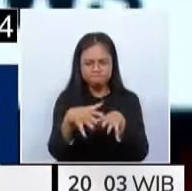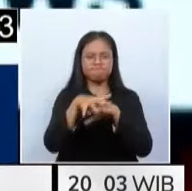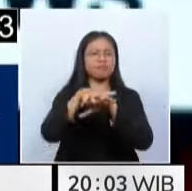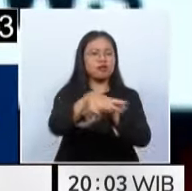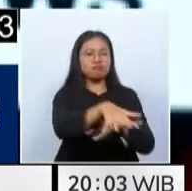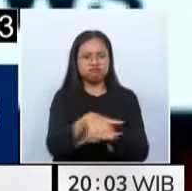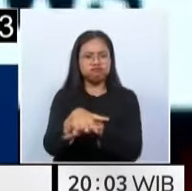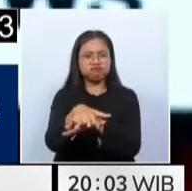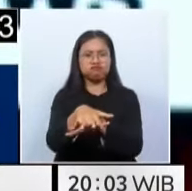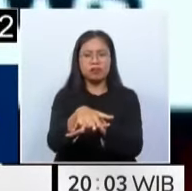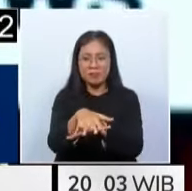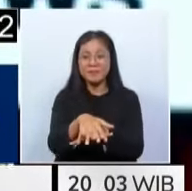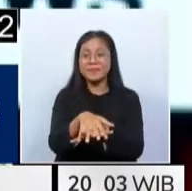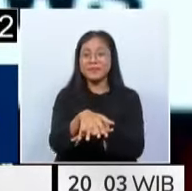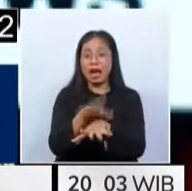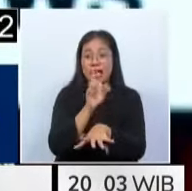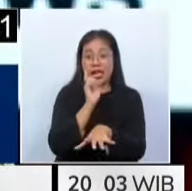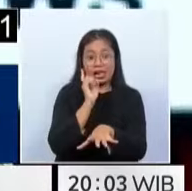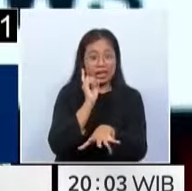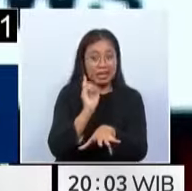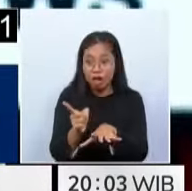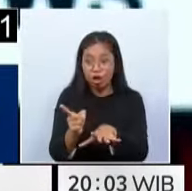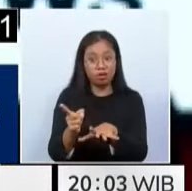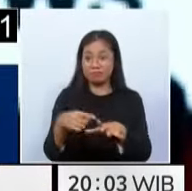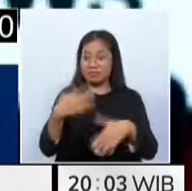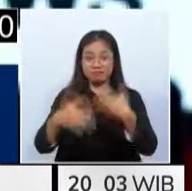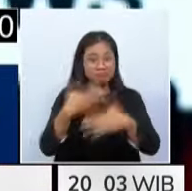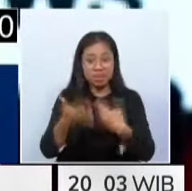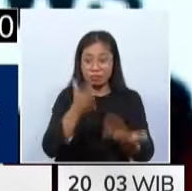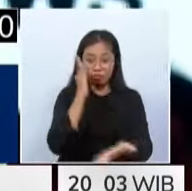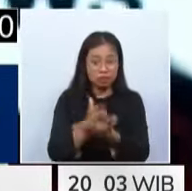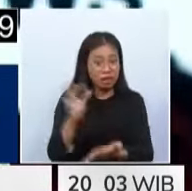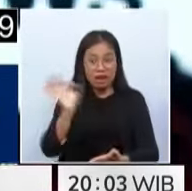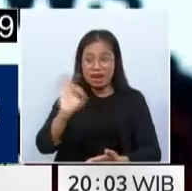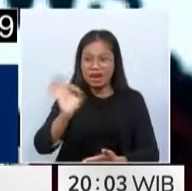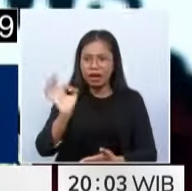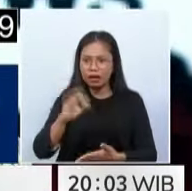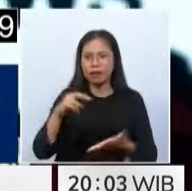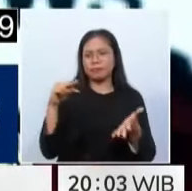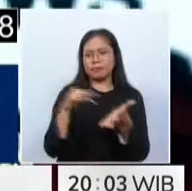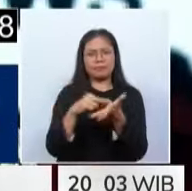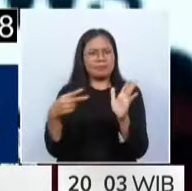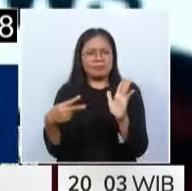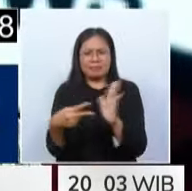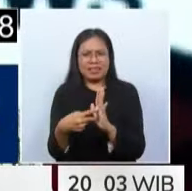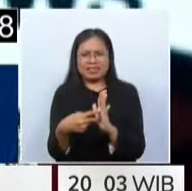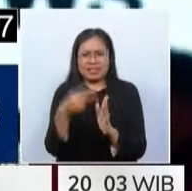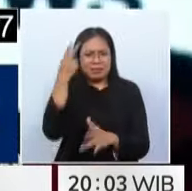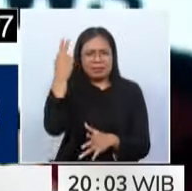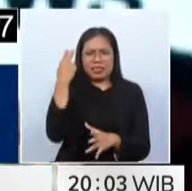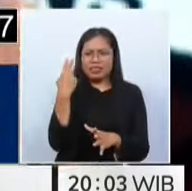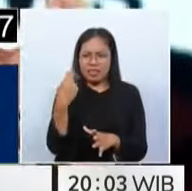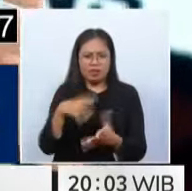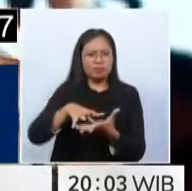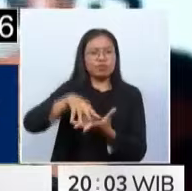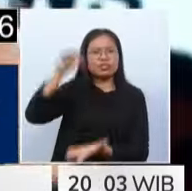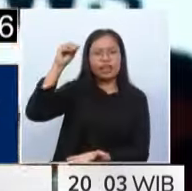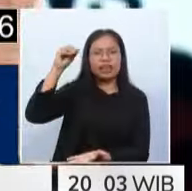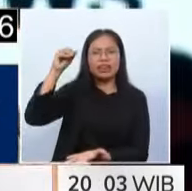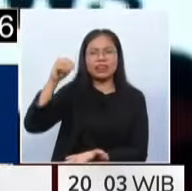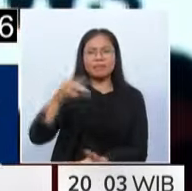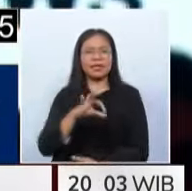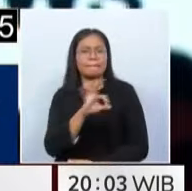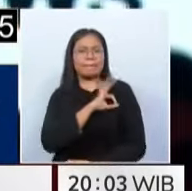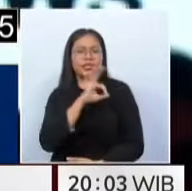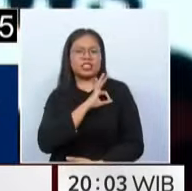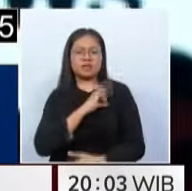pada tingkat tidak ada keputusan maka Pemimpin tertinggi harus berani mengambil keputusan itu sehingga tumpang tindih yang